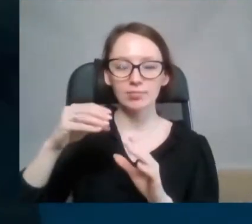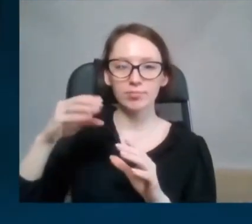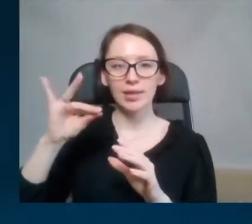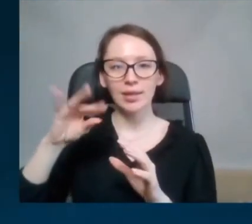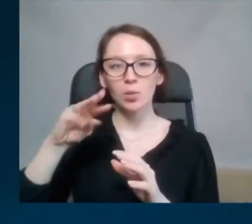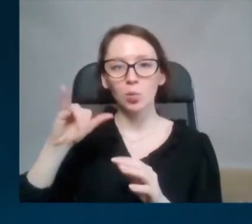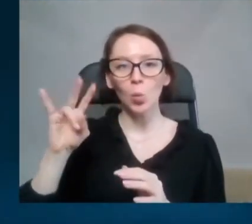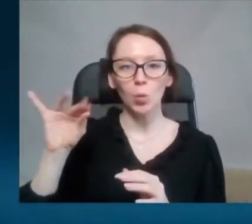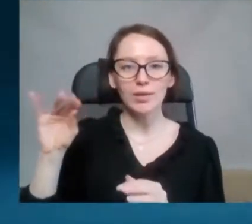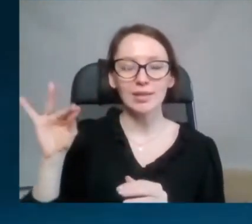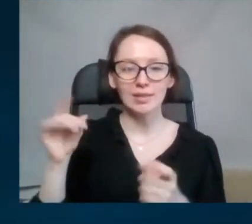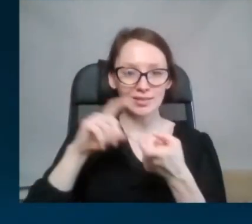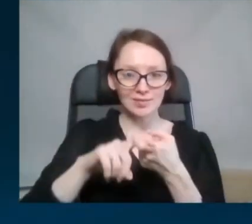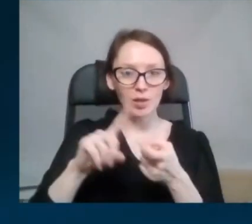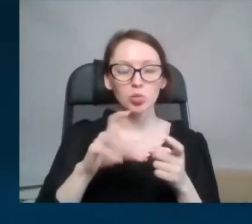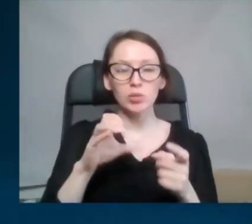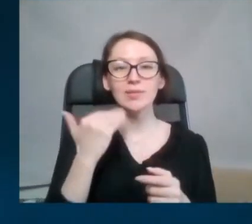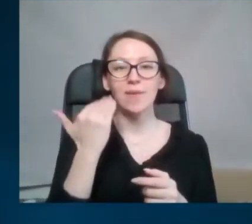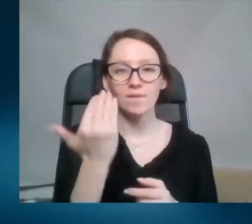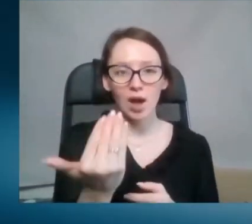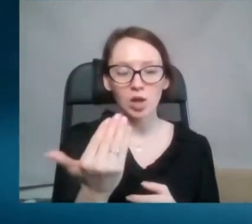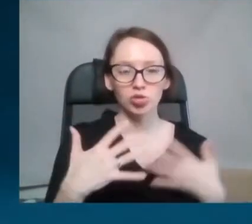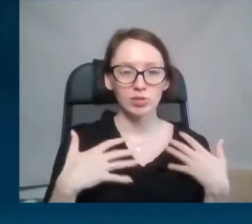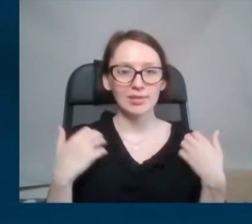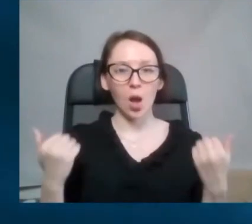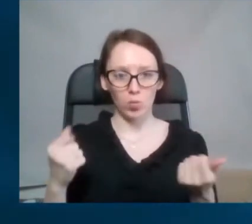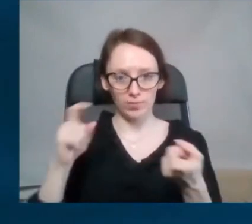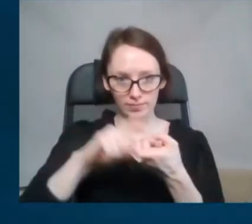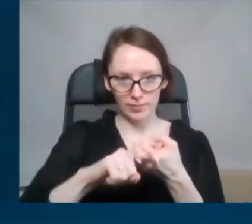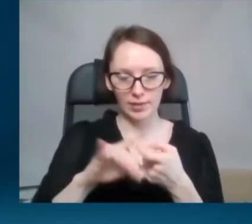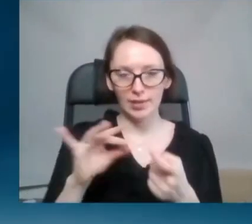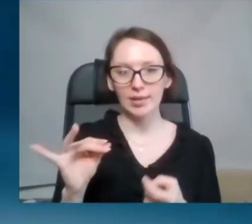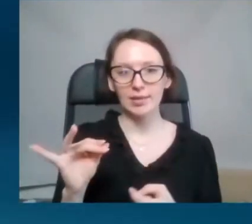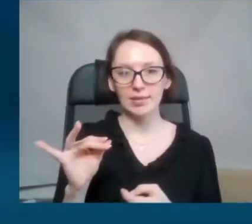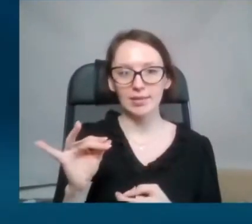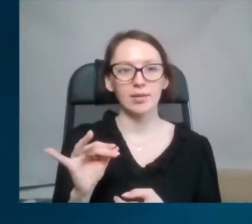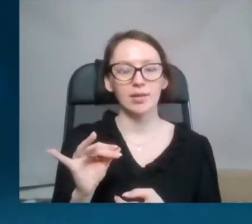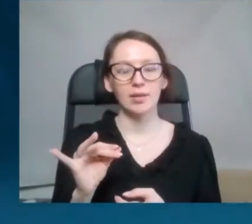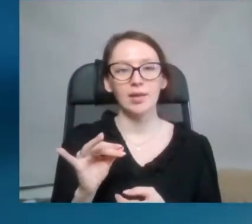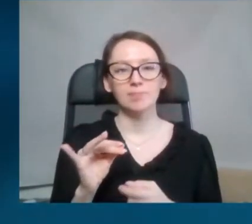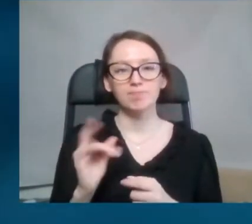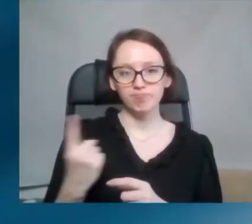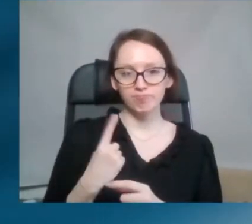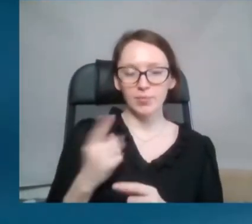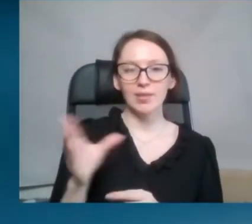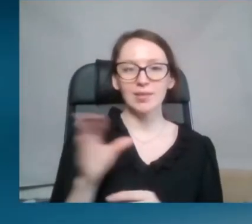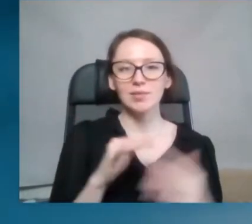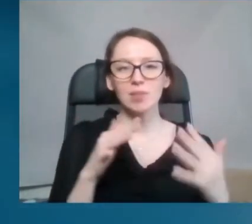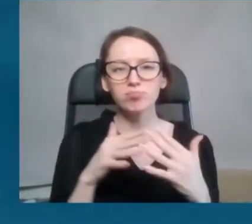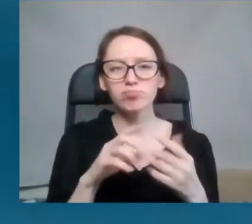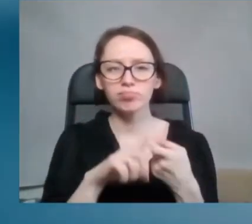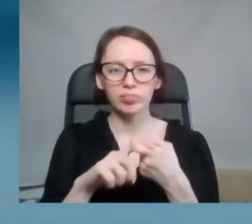все, что связано с вашей здоровьем. И сторожок у вас всех бактерий, микробов переловит. Кто с этим